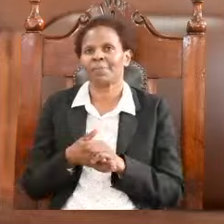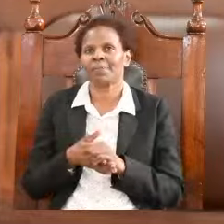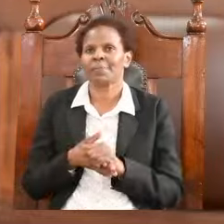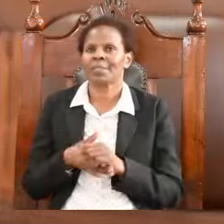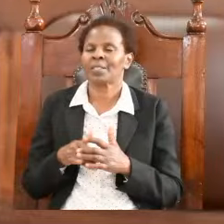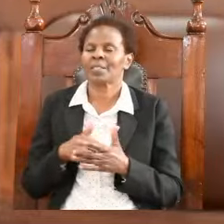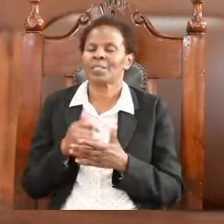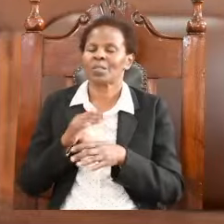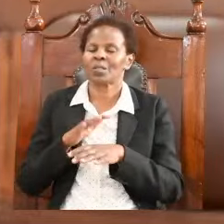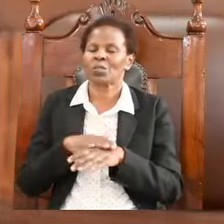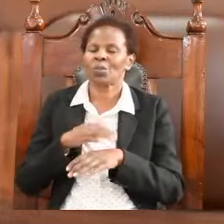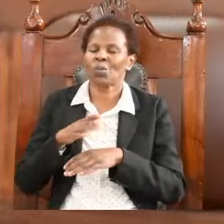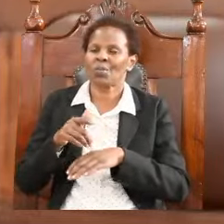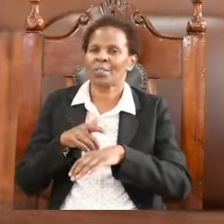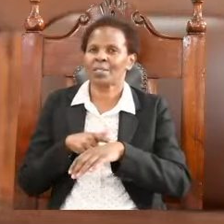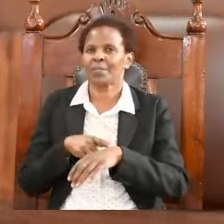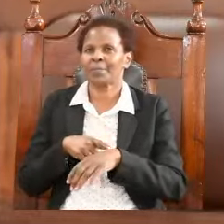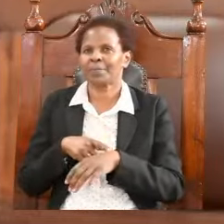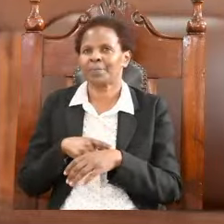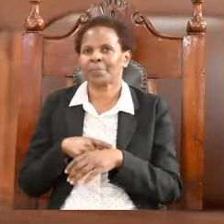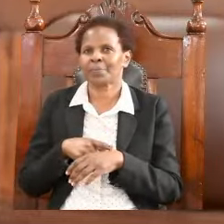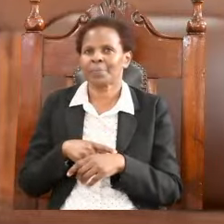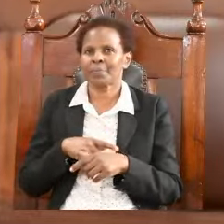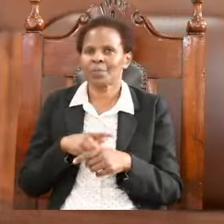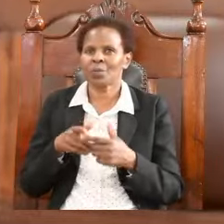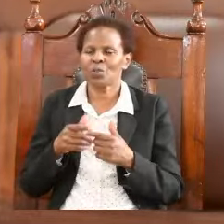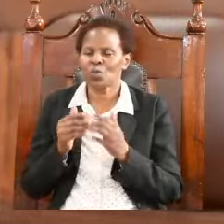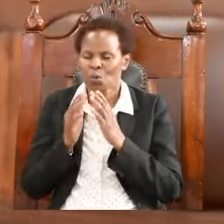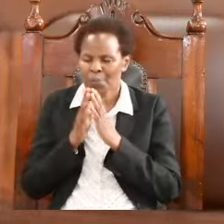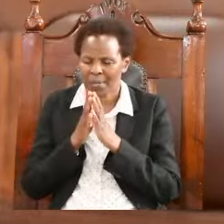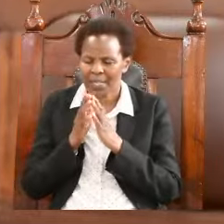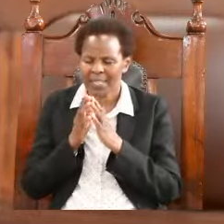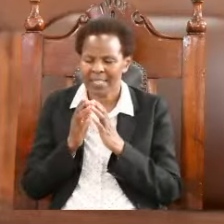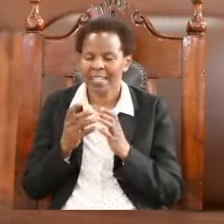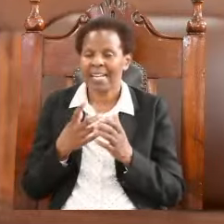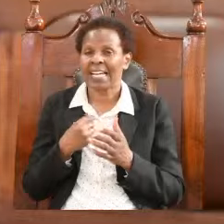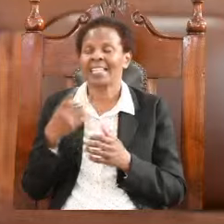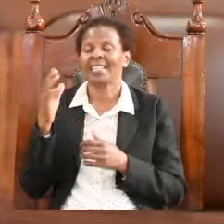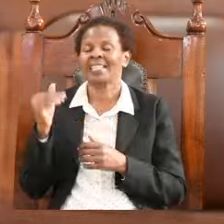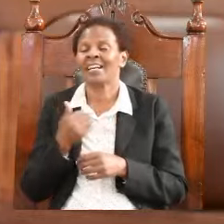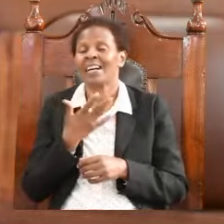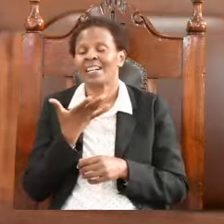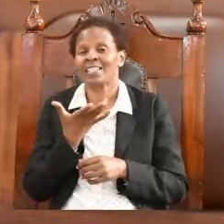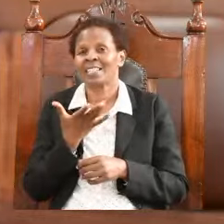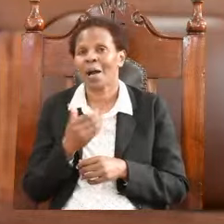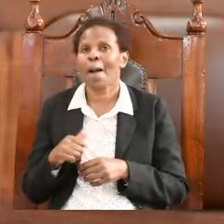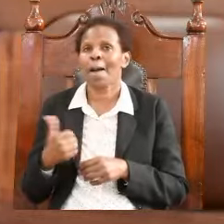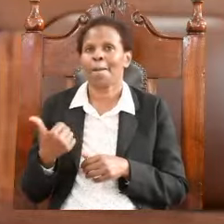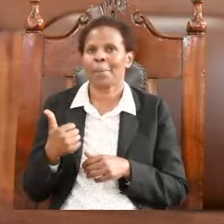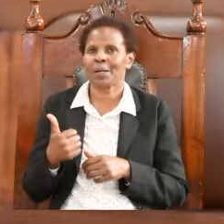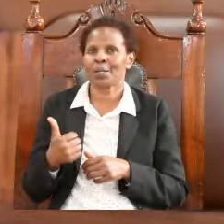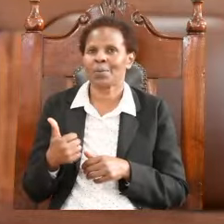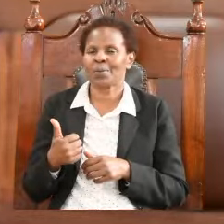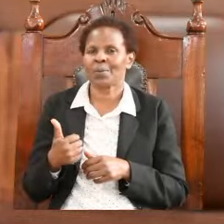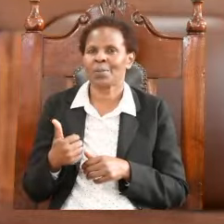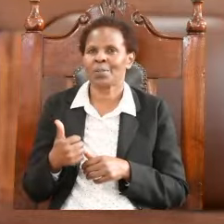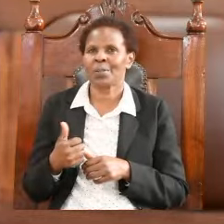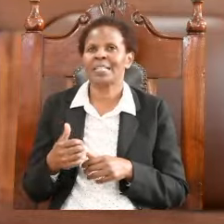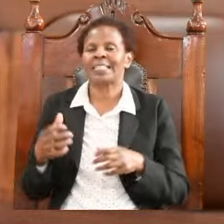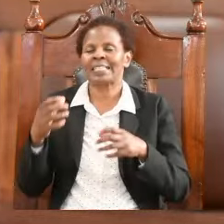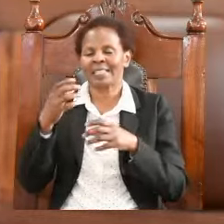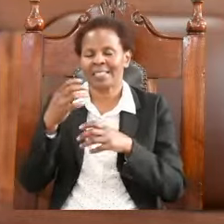ni wega hingo ciothe ona riria wahoya Ngai agagucokia mahoya macio maku uria we ungienda